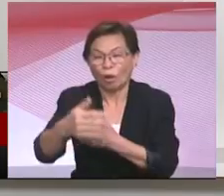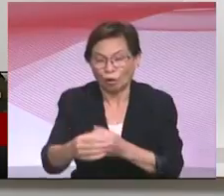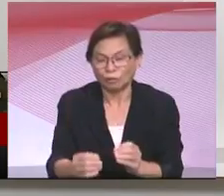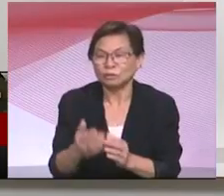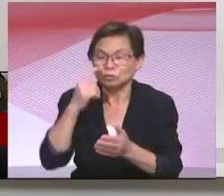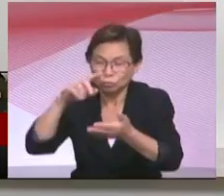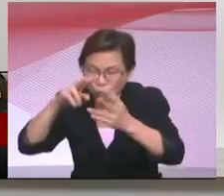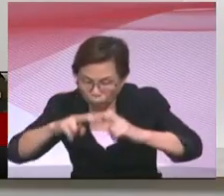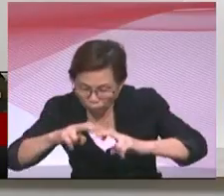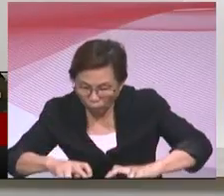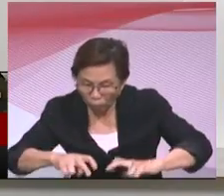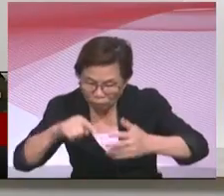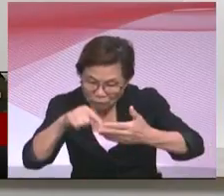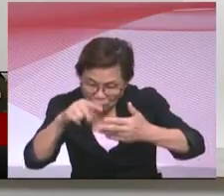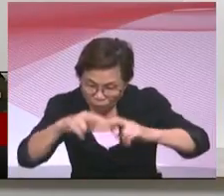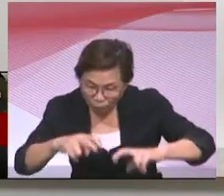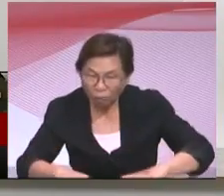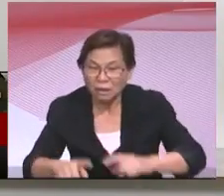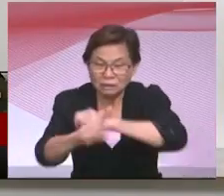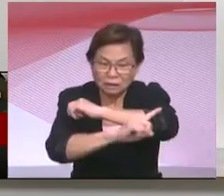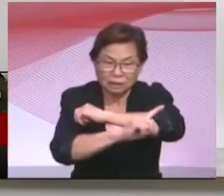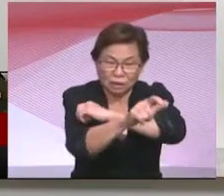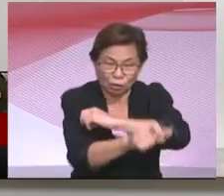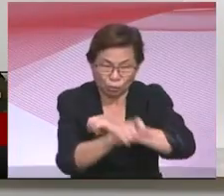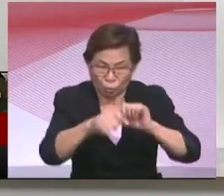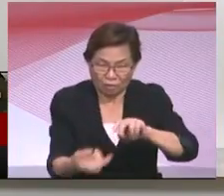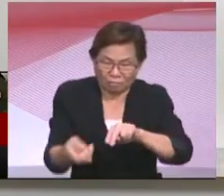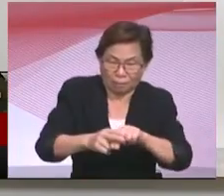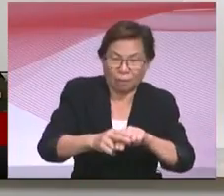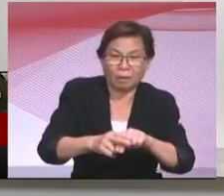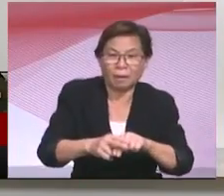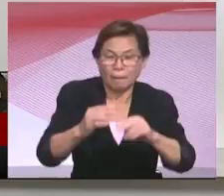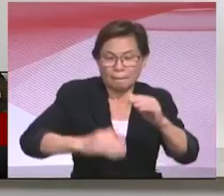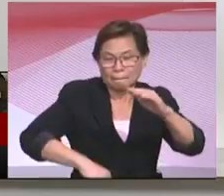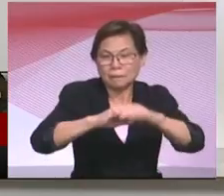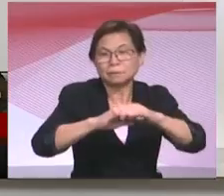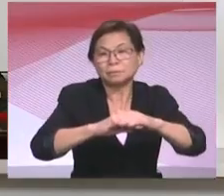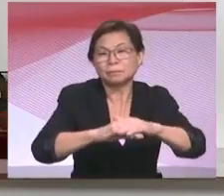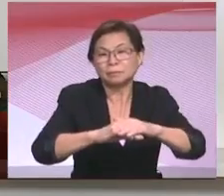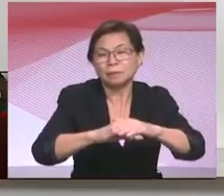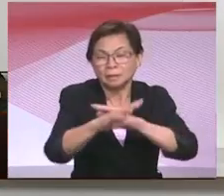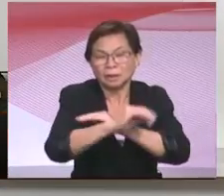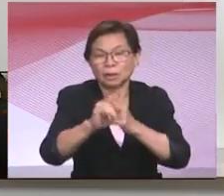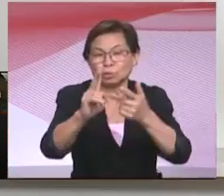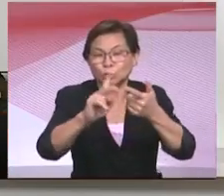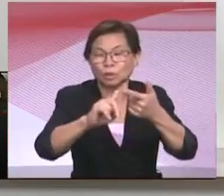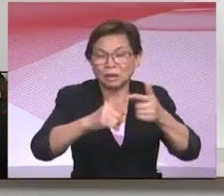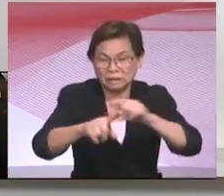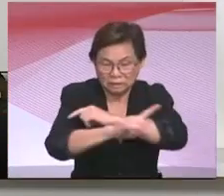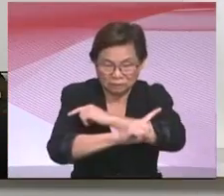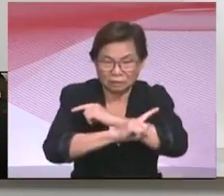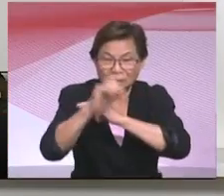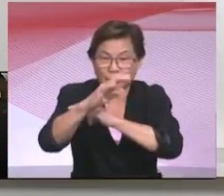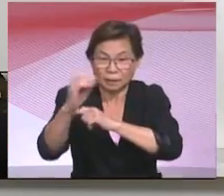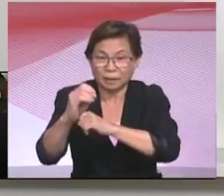ini. Yang pertamanya, denda kepada individu boleh ditambah kepada maksimum. Yang kedua, denda